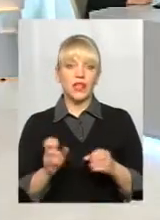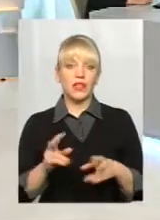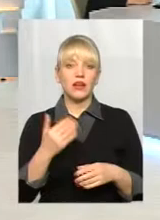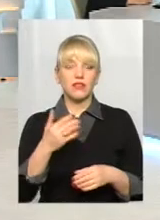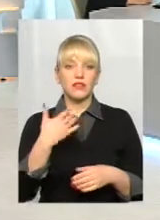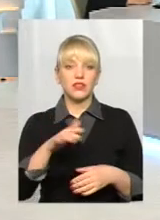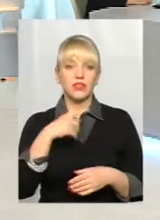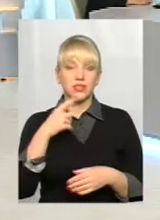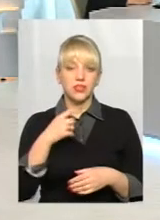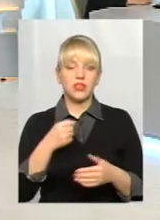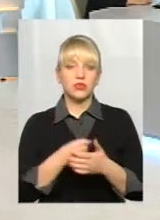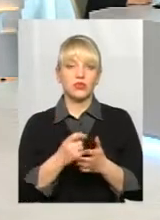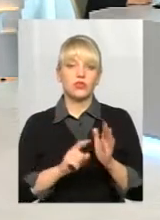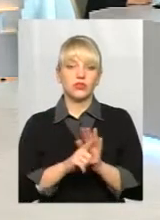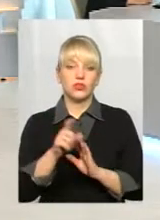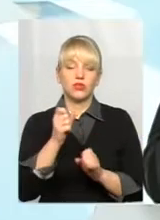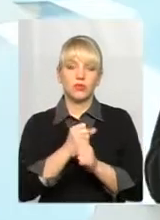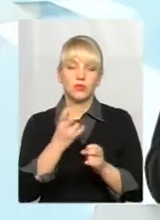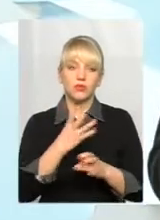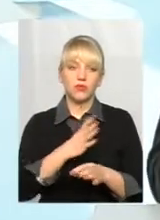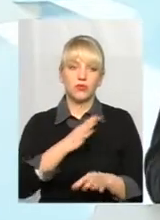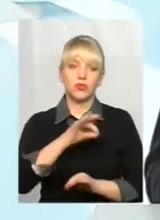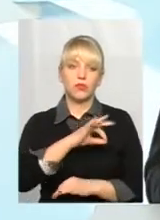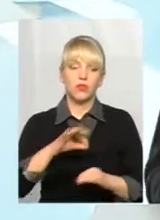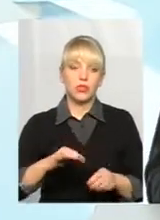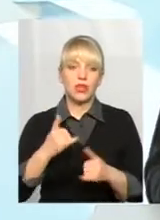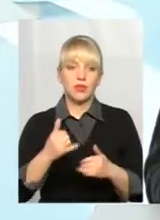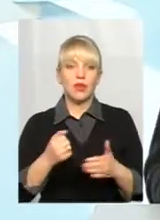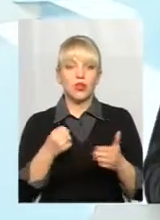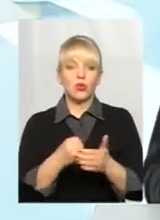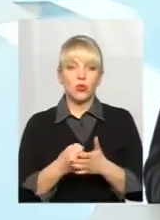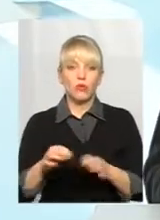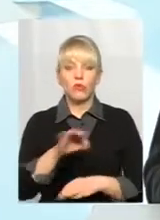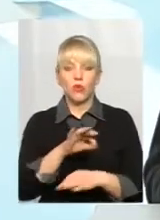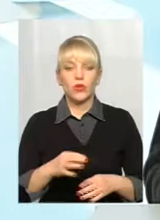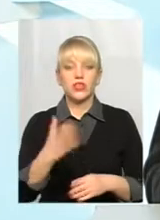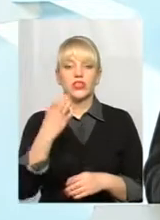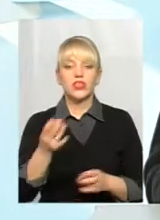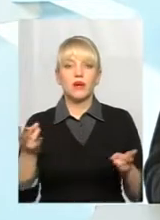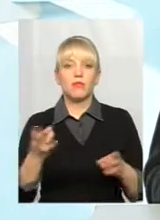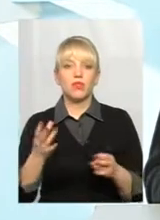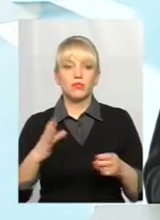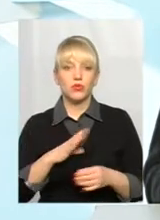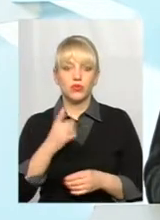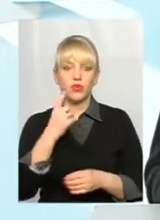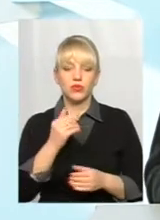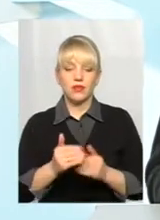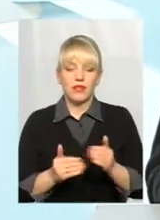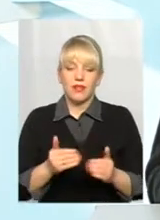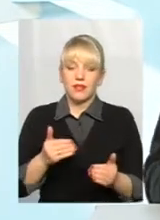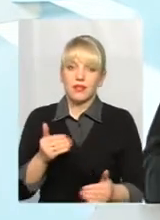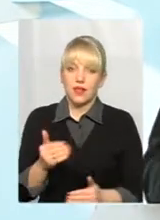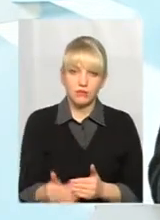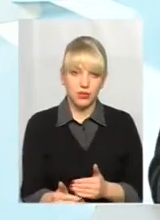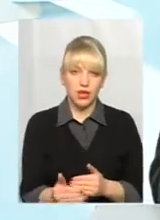до початку роботи має бути проект, але тепер до проекту ще має бути один етап, ще має